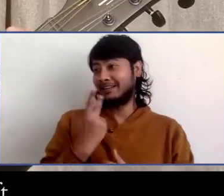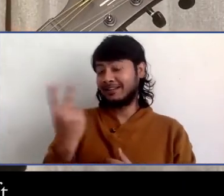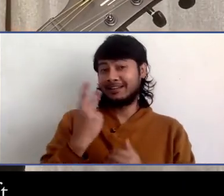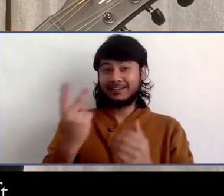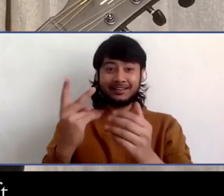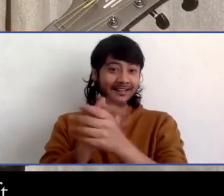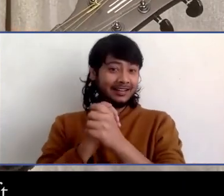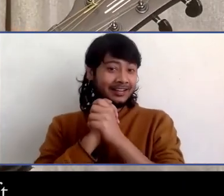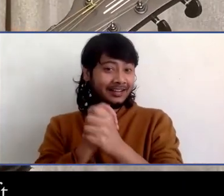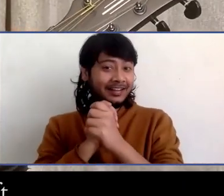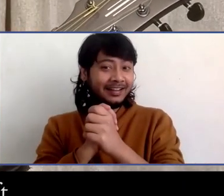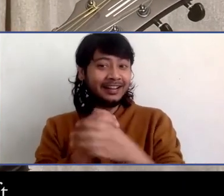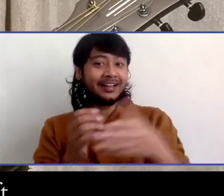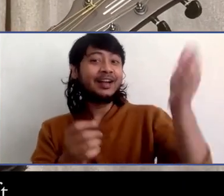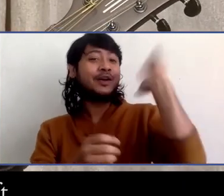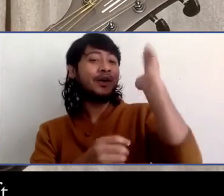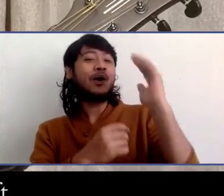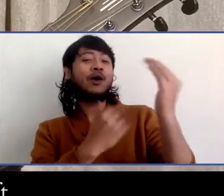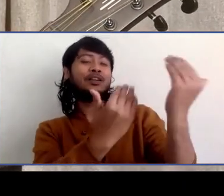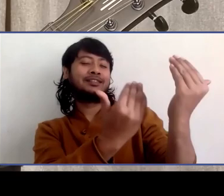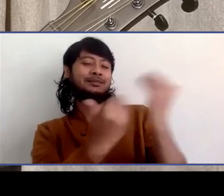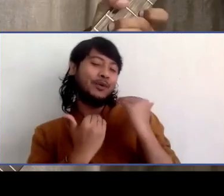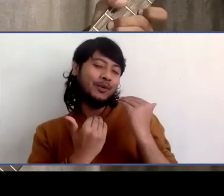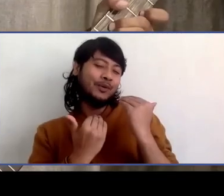रब तेरी सौगात है.